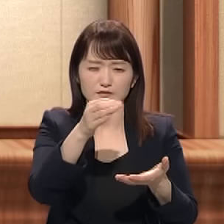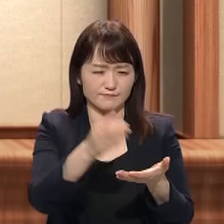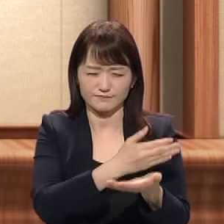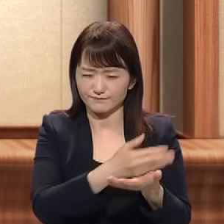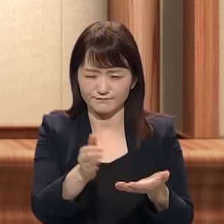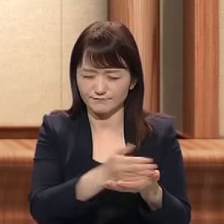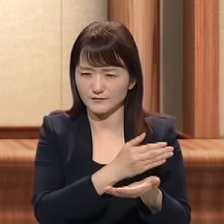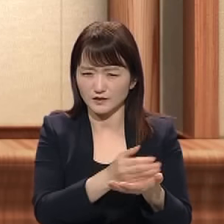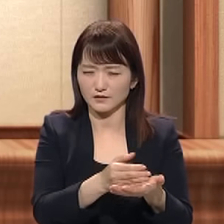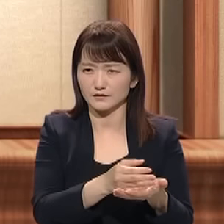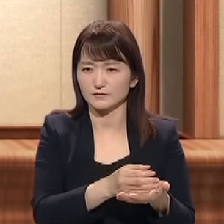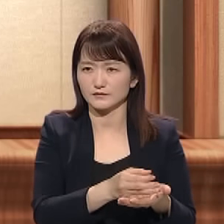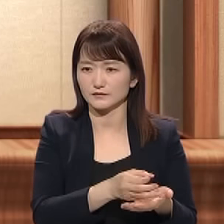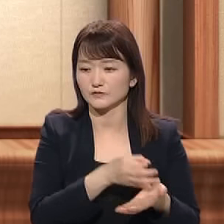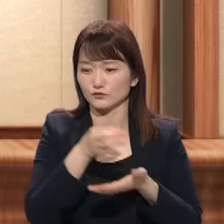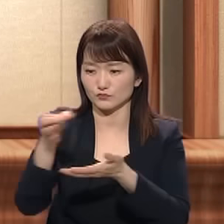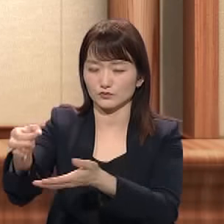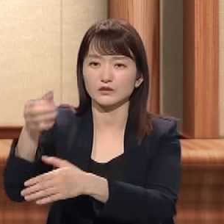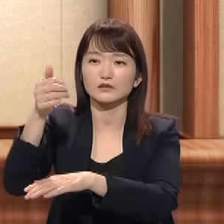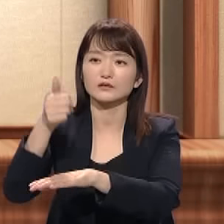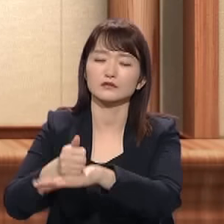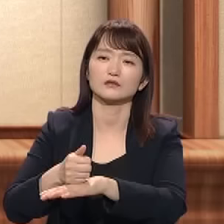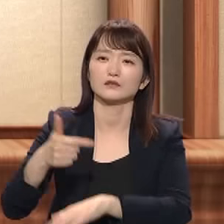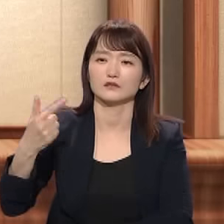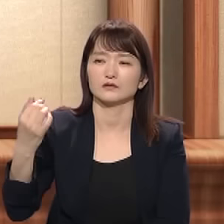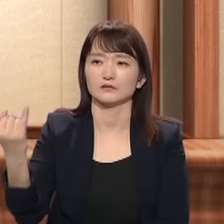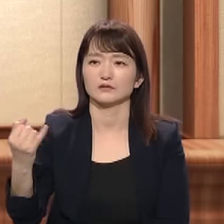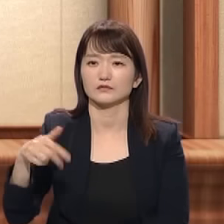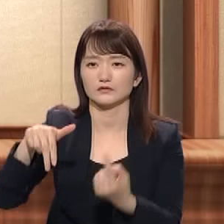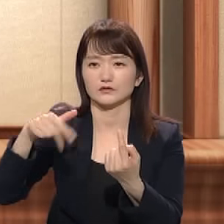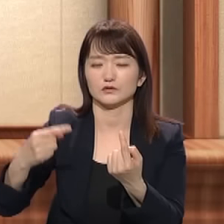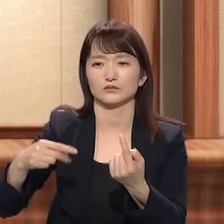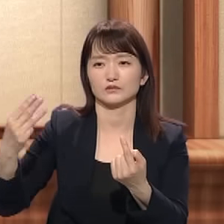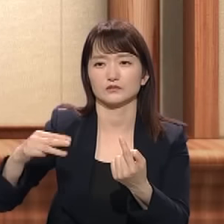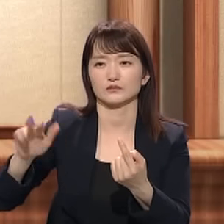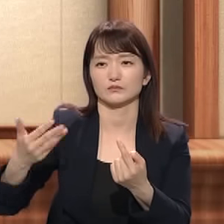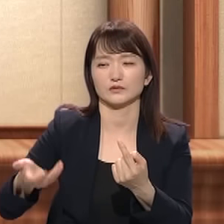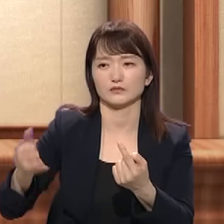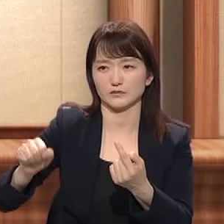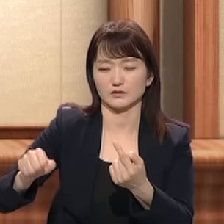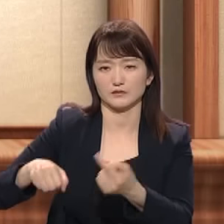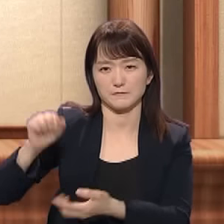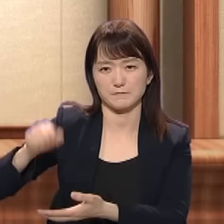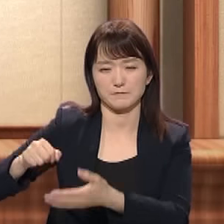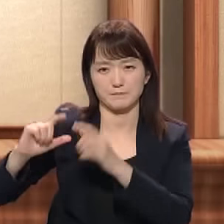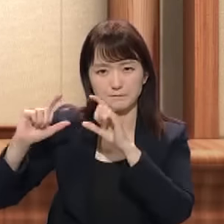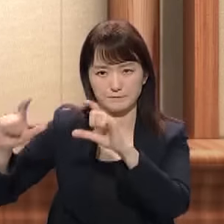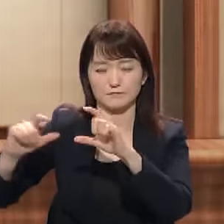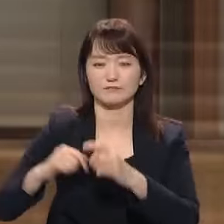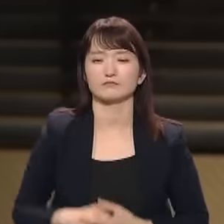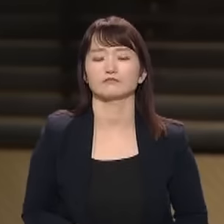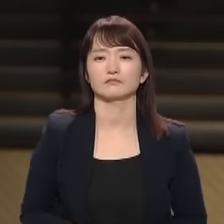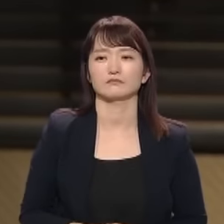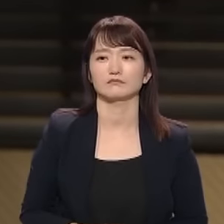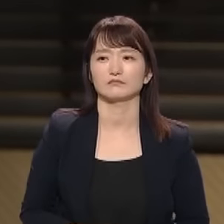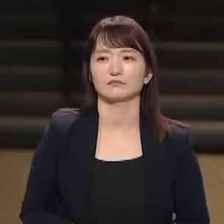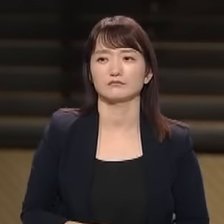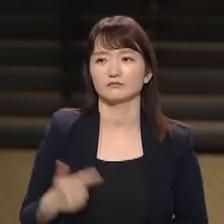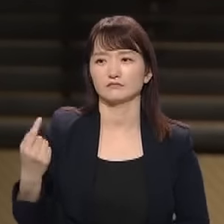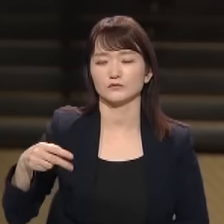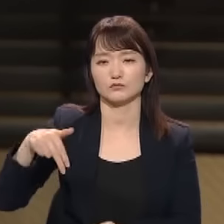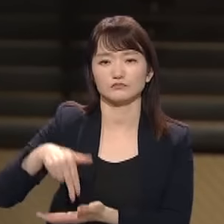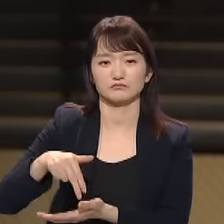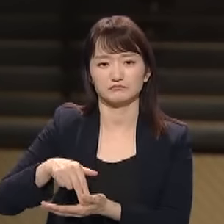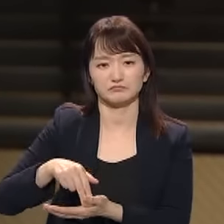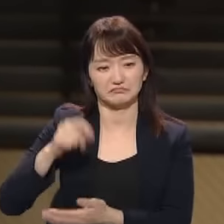해서 그렇게 나눈 결과 이 노소영 관장에게 1조 3,800억 원가량을 판결한 거고요. 노관찬 측에서는 뭐 아시겠지만 훌륭한